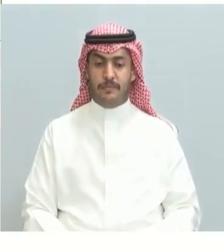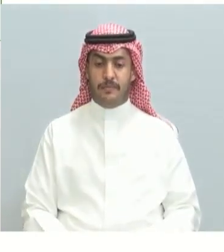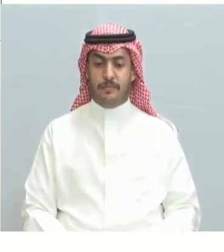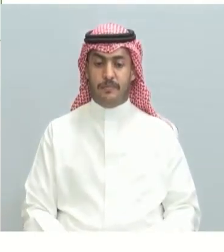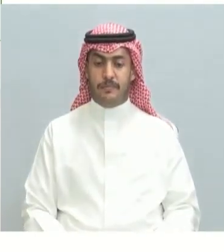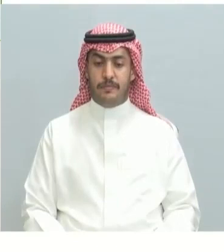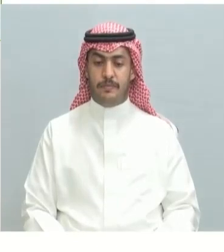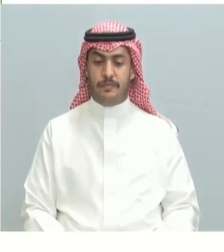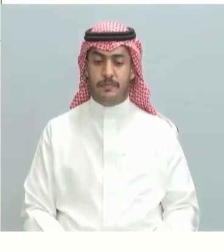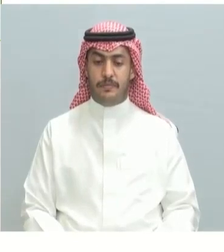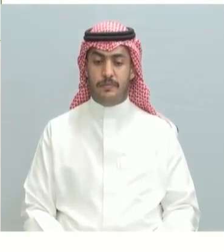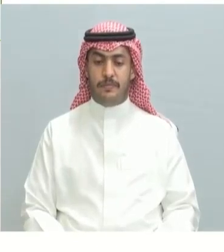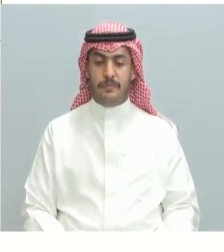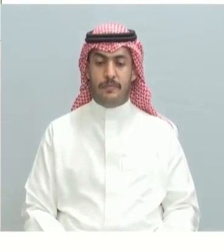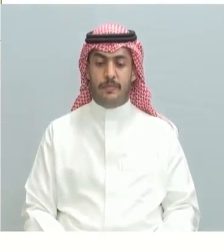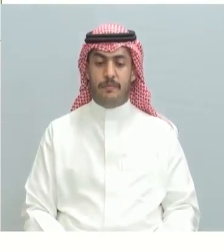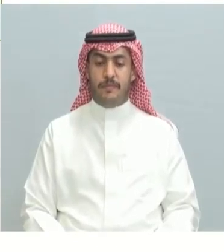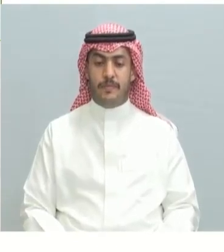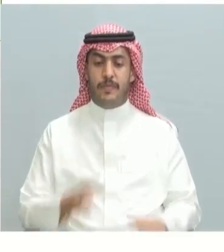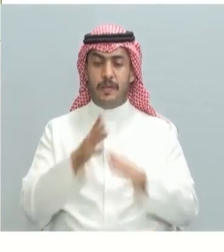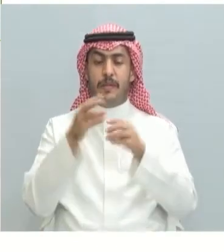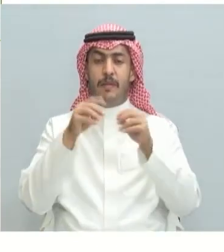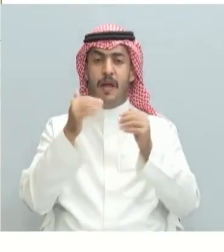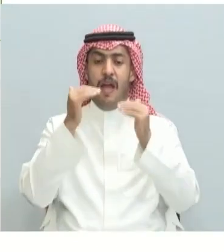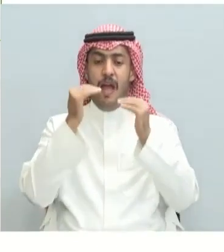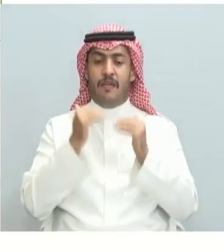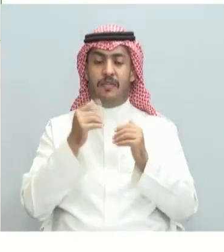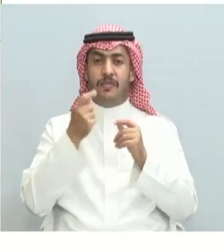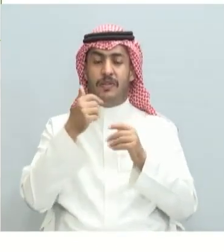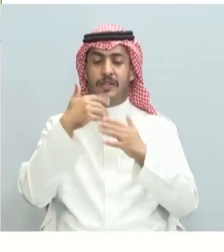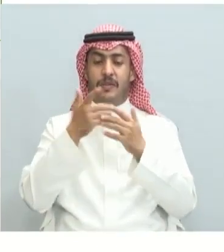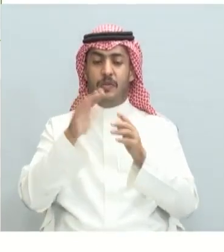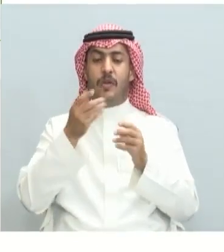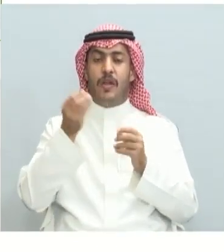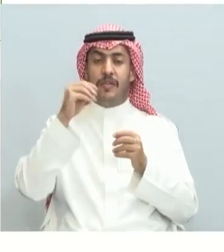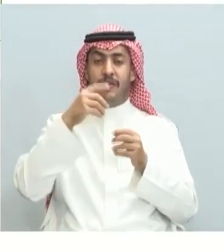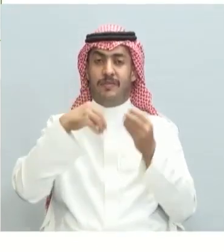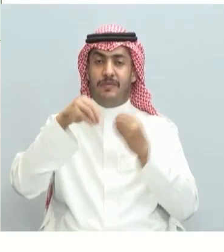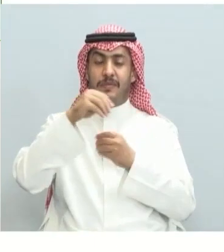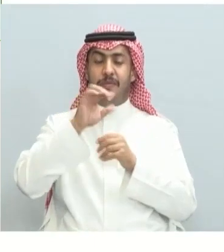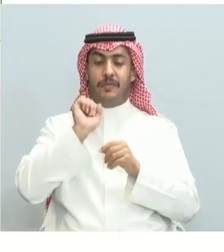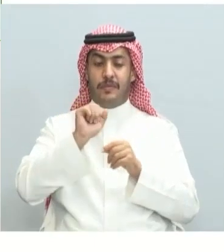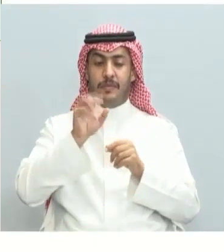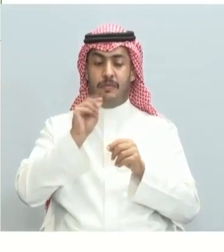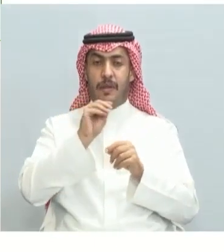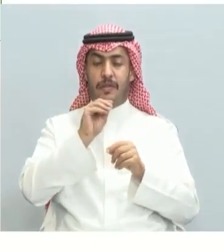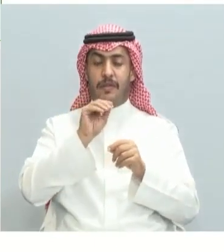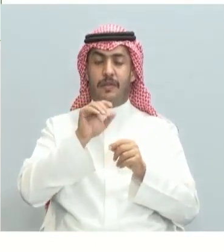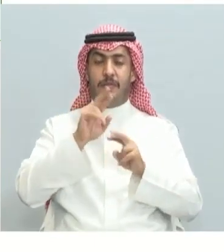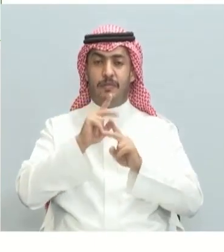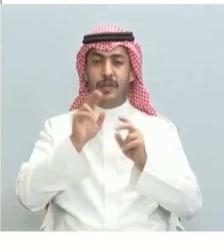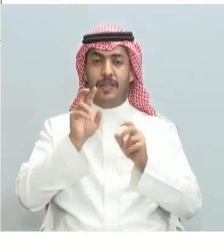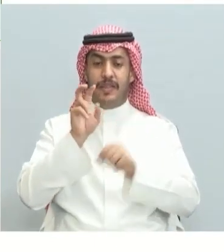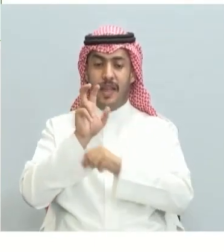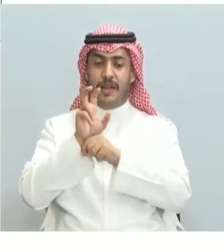نتيجه لهذا البيع ينخفض سعر السندات ويرتفع عائدها فيما تستجيب عائدات كافه ادوات